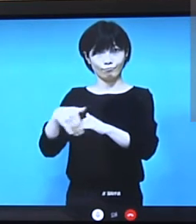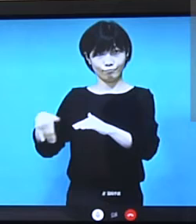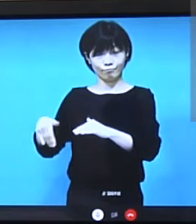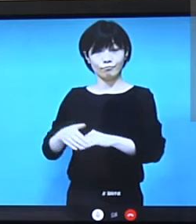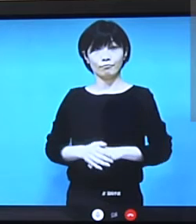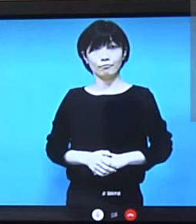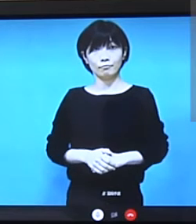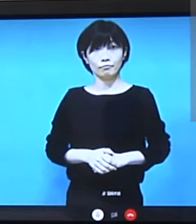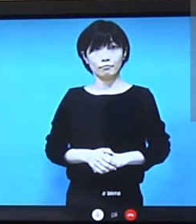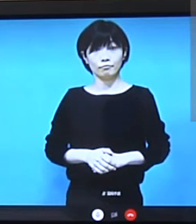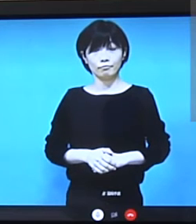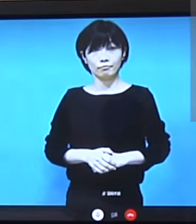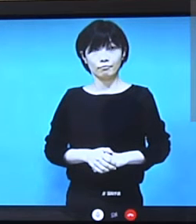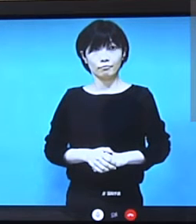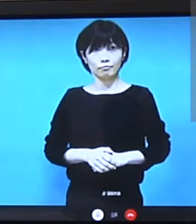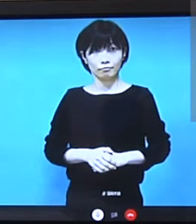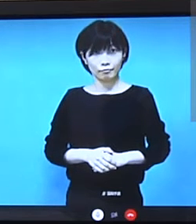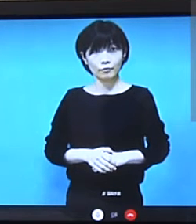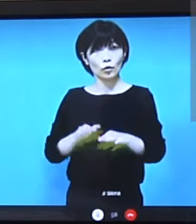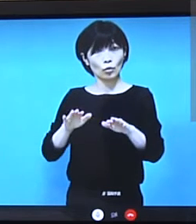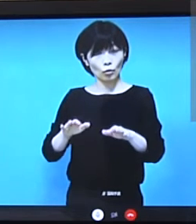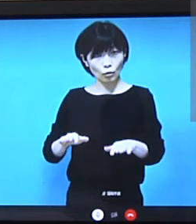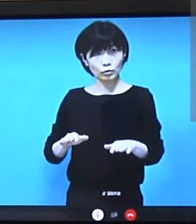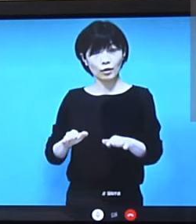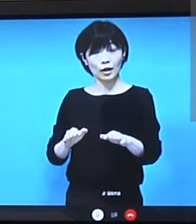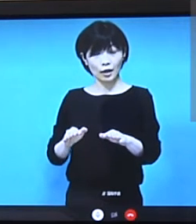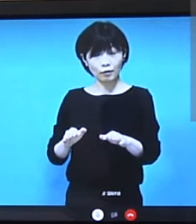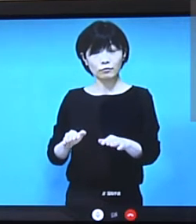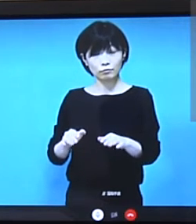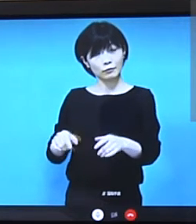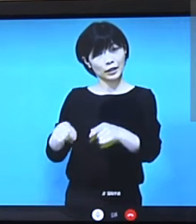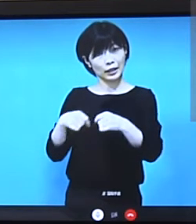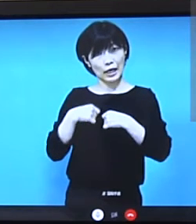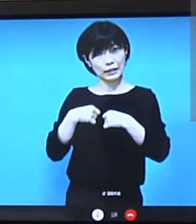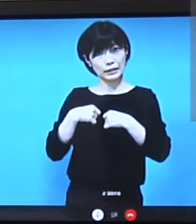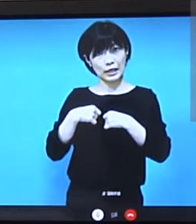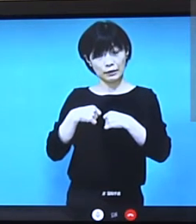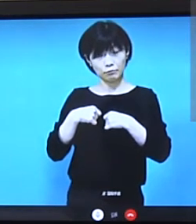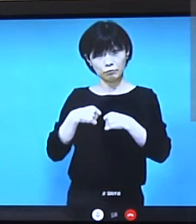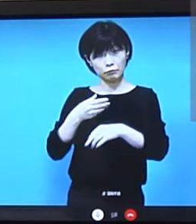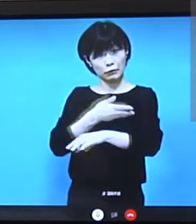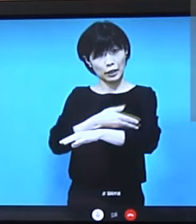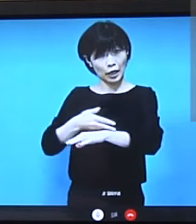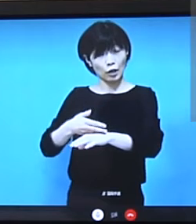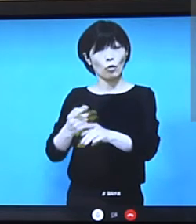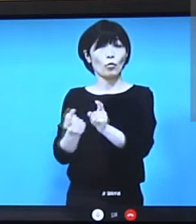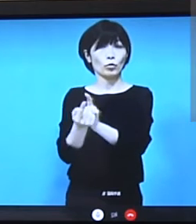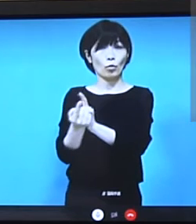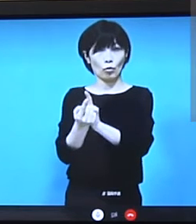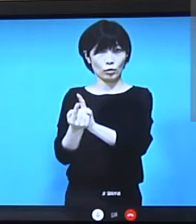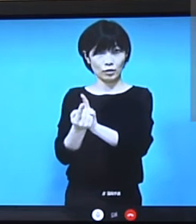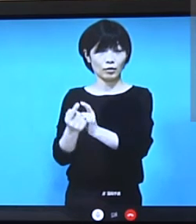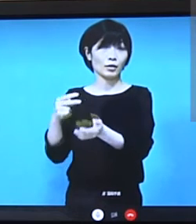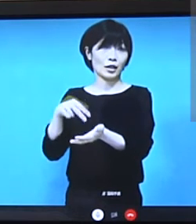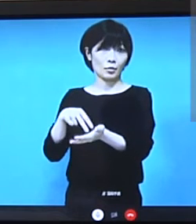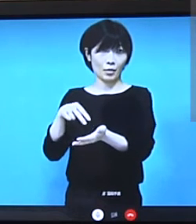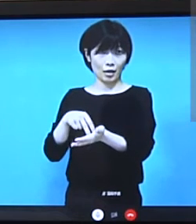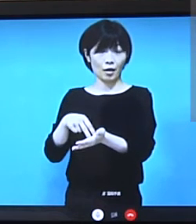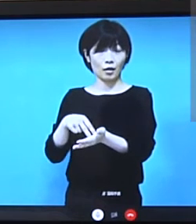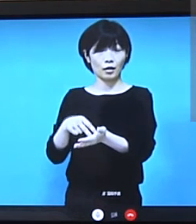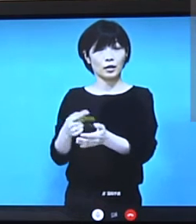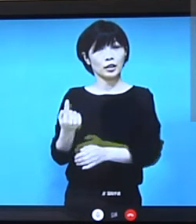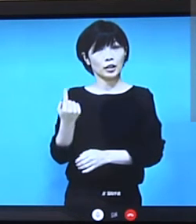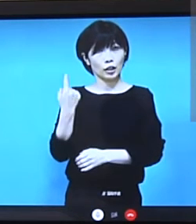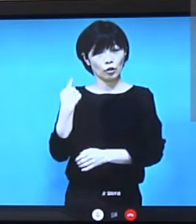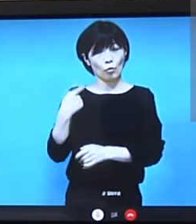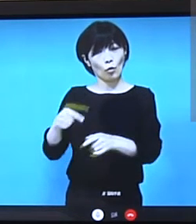本日は濃厚接触者の方ということでございますけれども、昨日も感染経路のわからない方が感